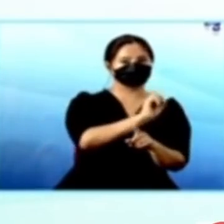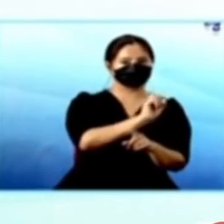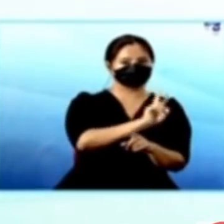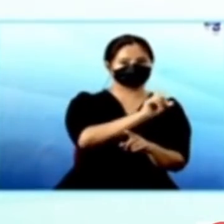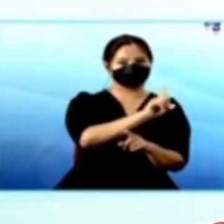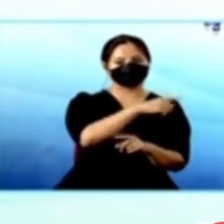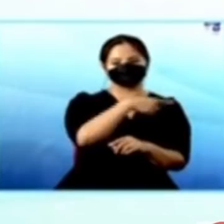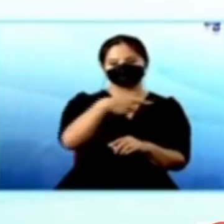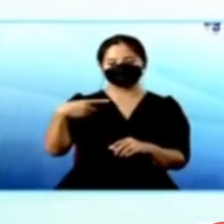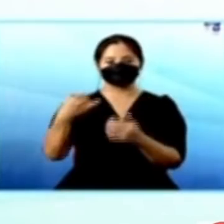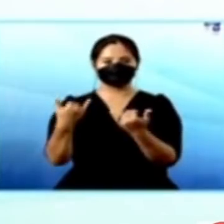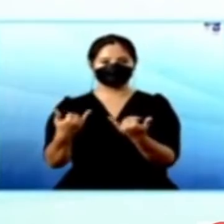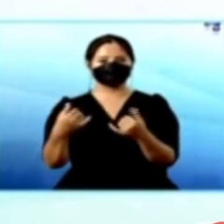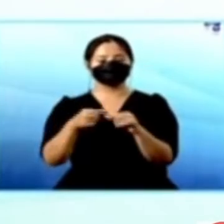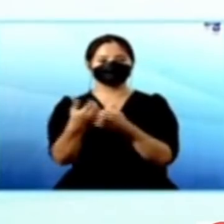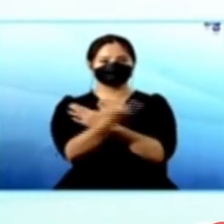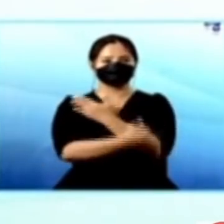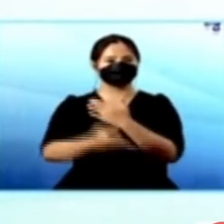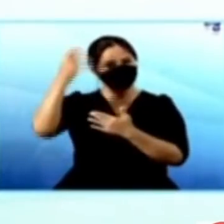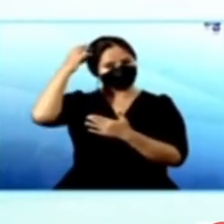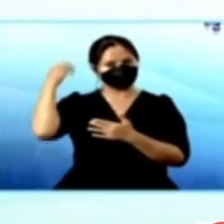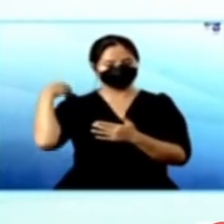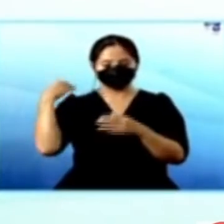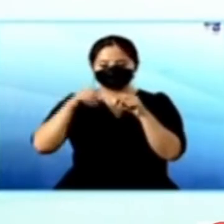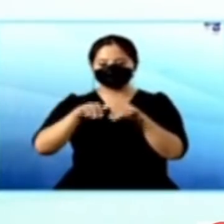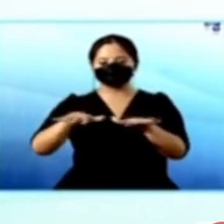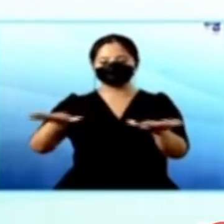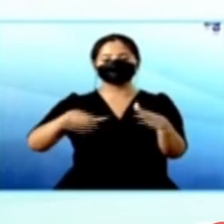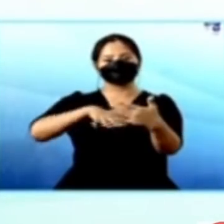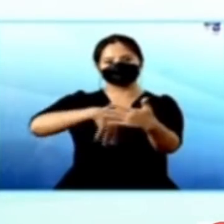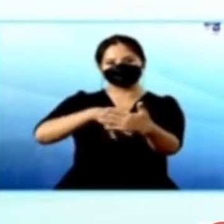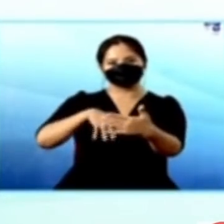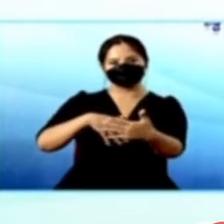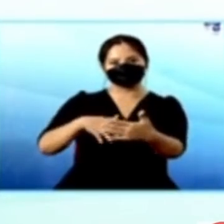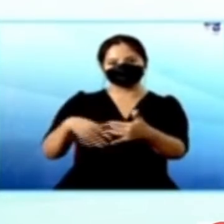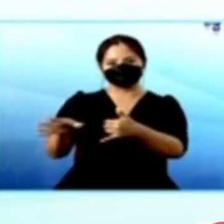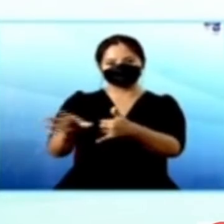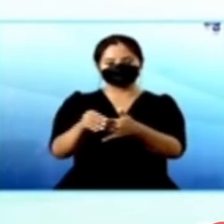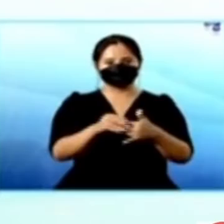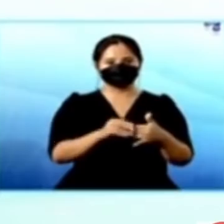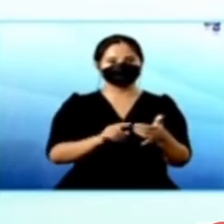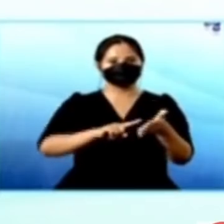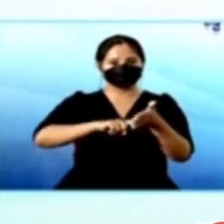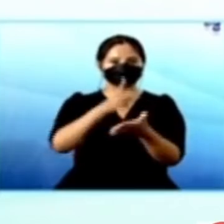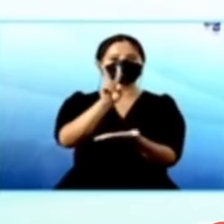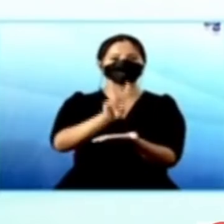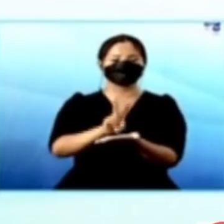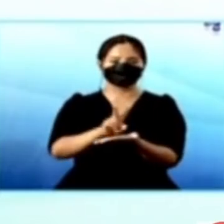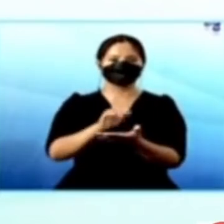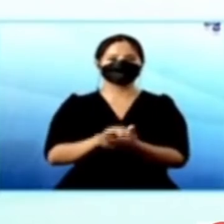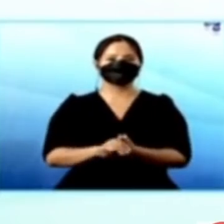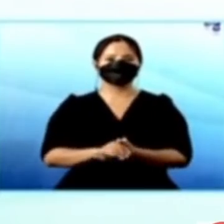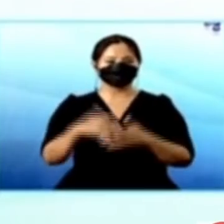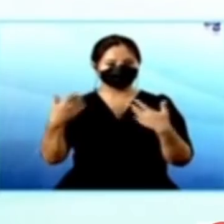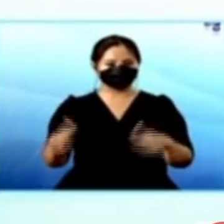องที่ไปออกงานอยู่ต่างประเทศที่มีจุดประสงค์จะกลับคืนประเทศก็ขอให้แจ้งต่อสถานทูตลาวให้เดินทางเข้ามาผ่าน